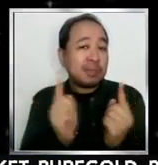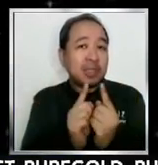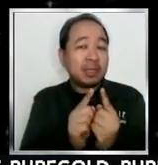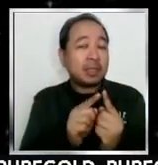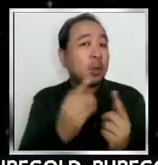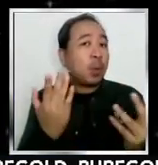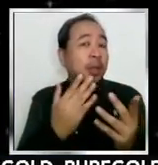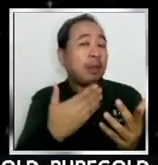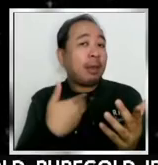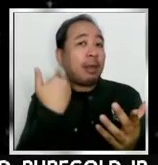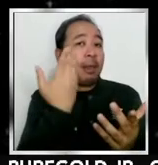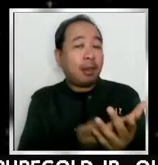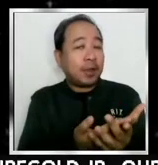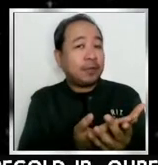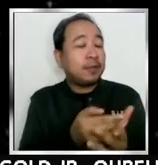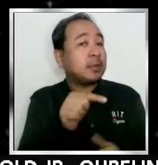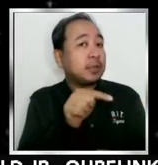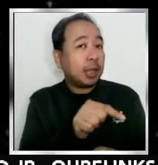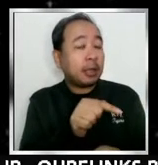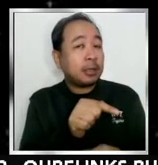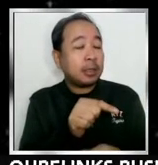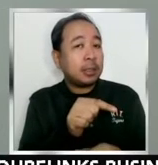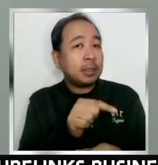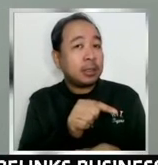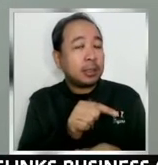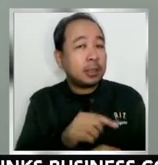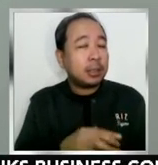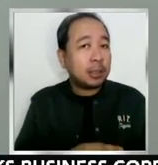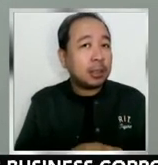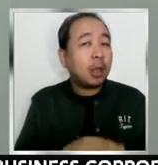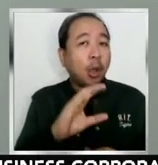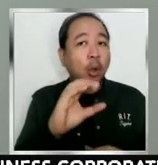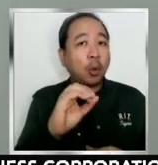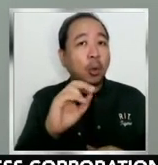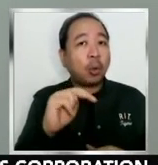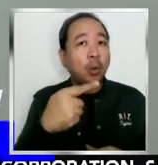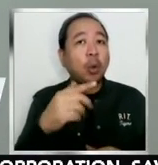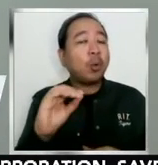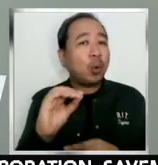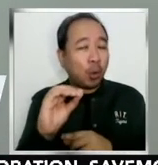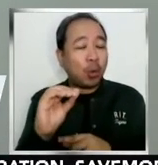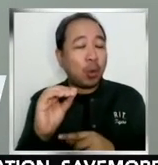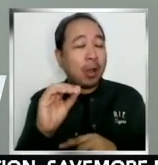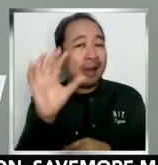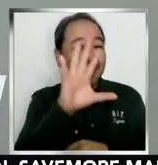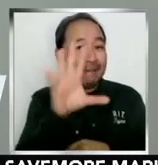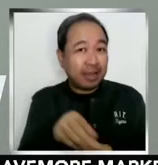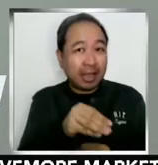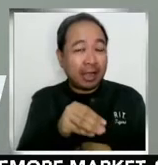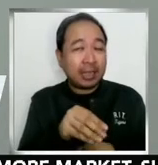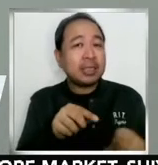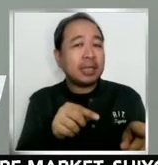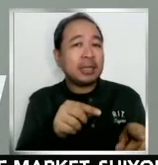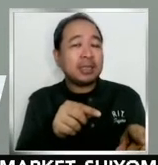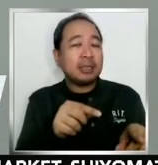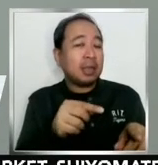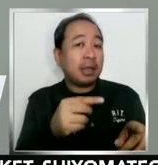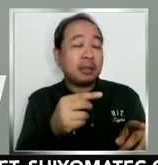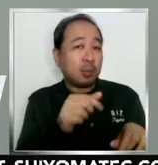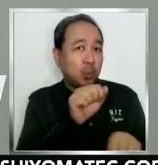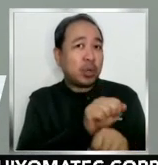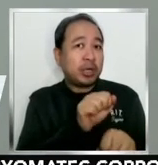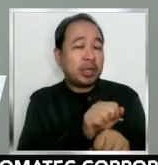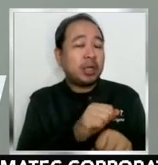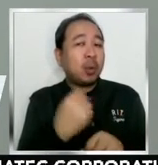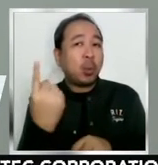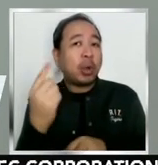Sila po pang dalang 2 ay bound for Congo para po doon magtrabaho. Ni-recruit po sila allegedly ng isang